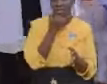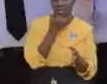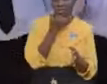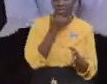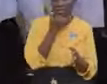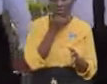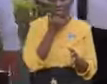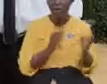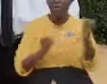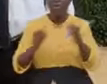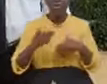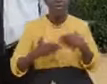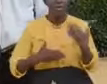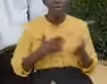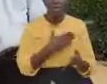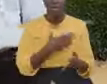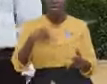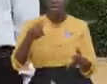قلبي